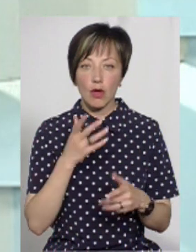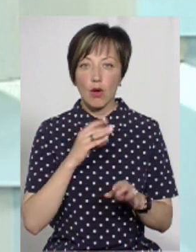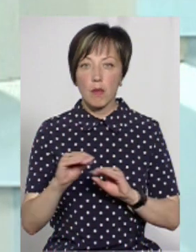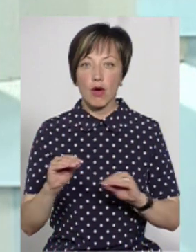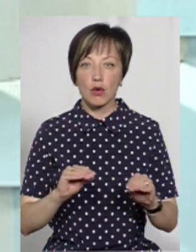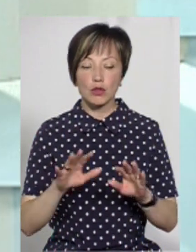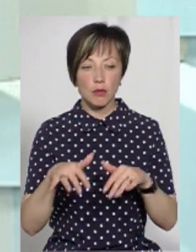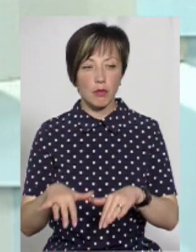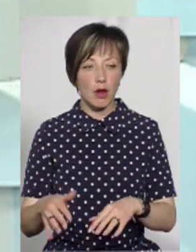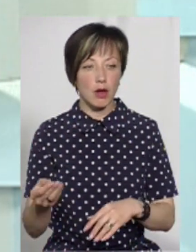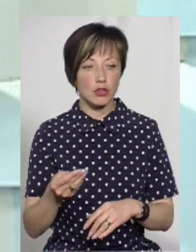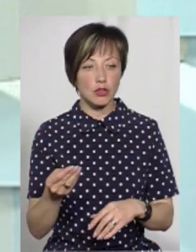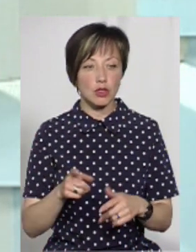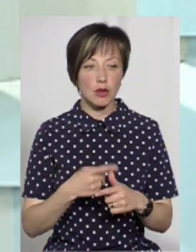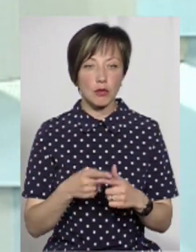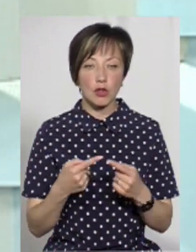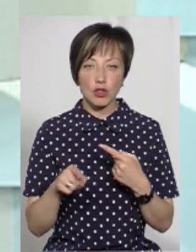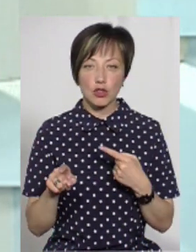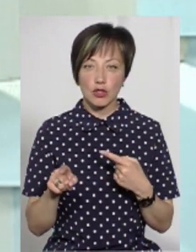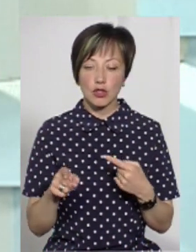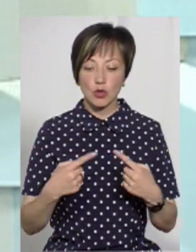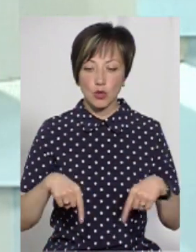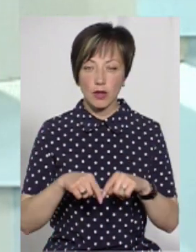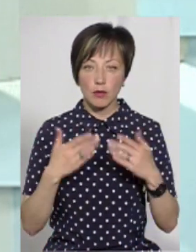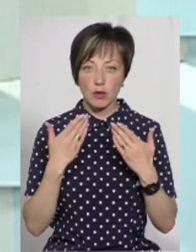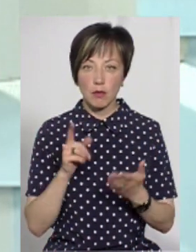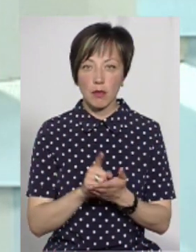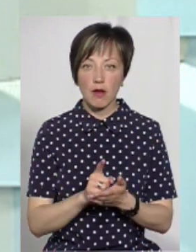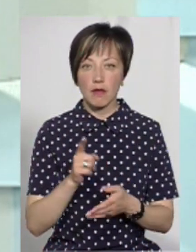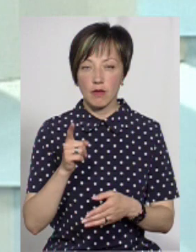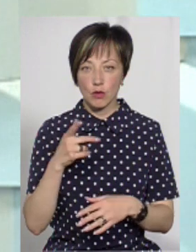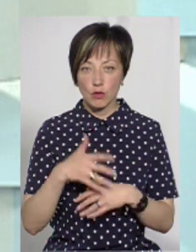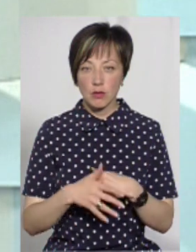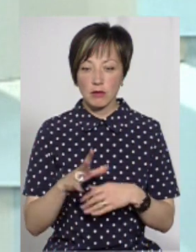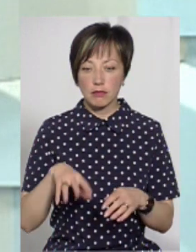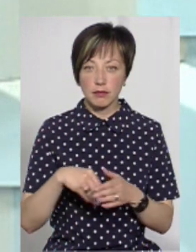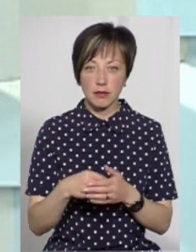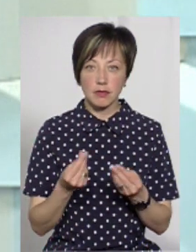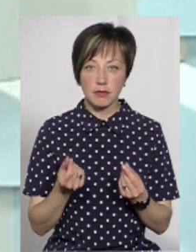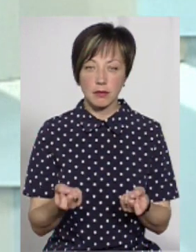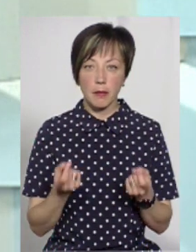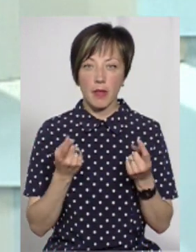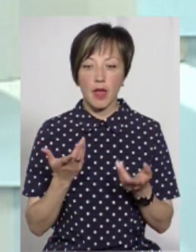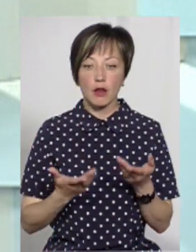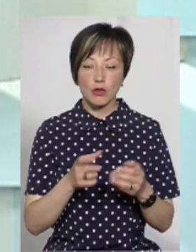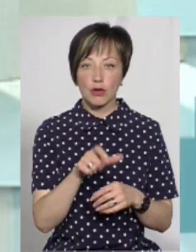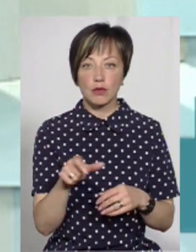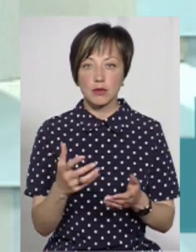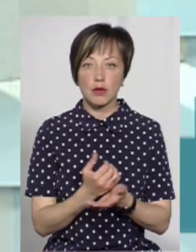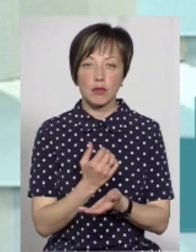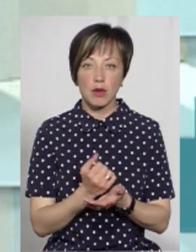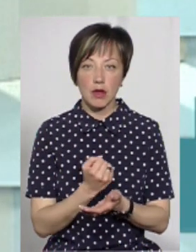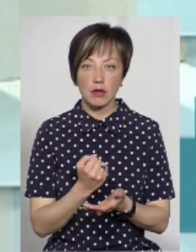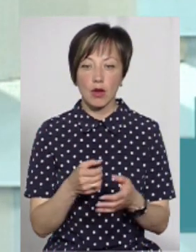облагороджені пляжі, чи якісь інші зони відпочинку, ми маємо розуміти, що за щось це має робитися. Якщо ми, як мешканці,